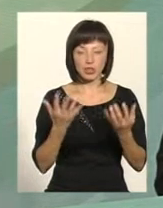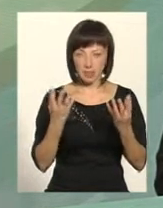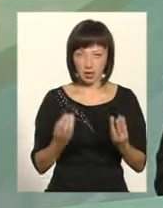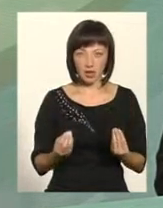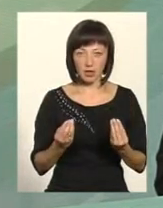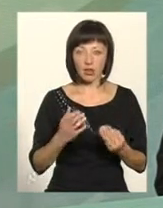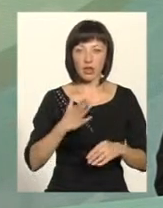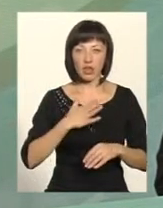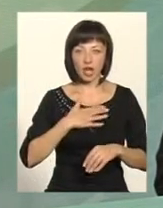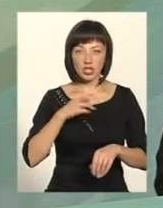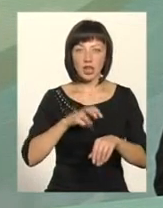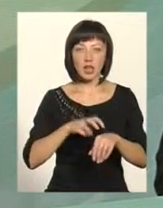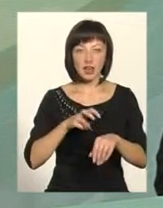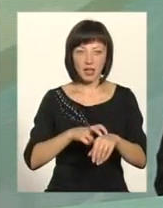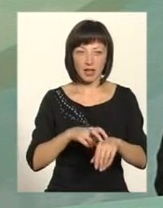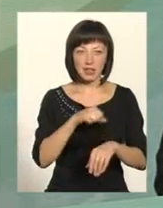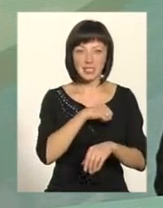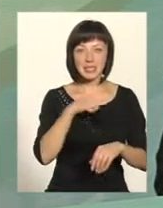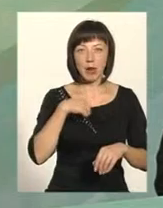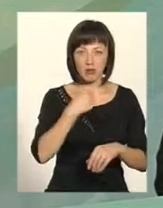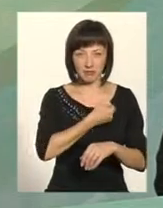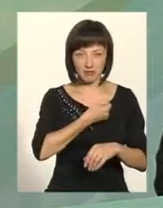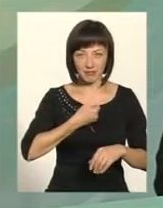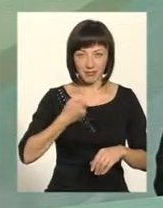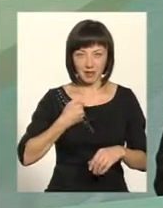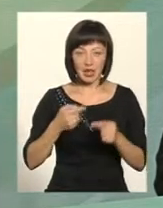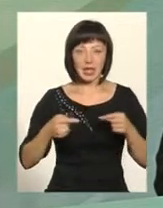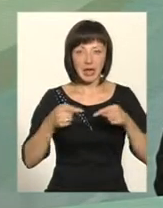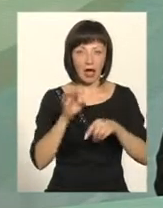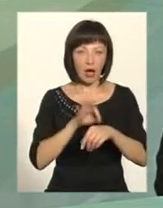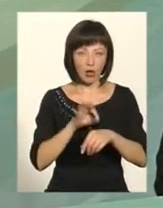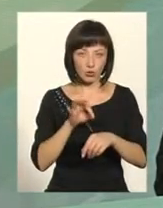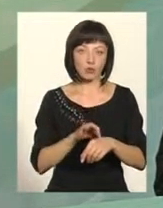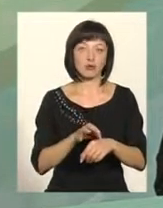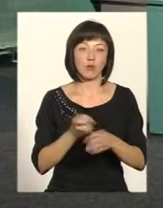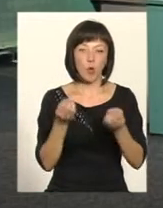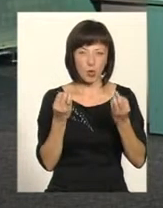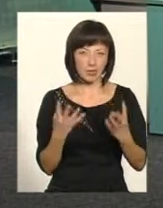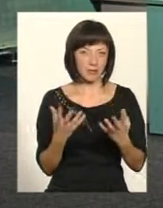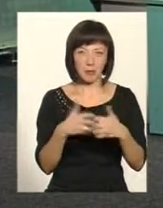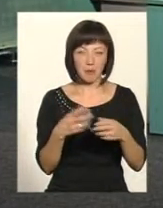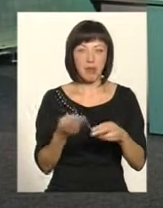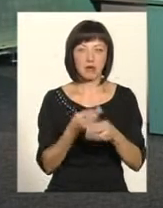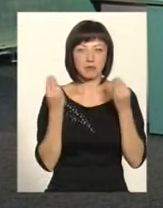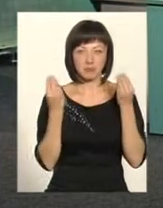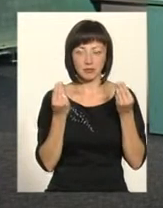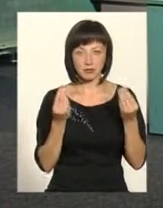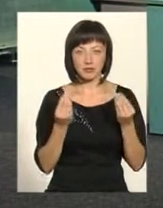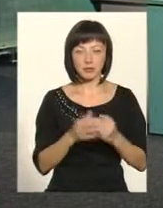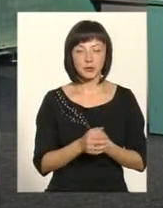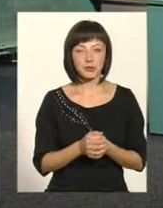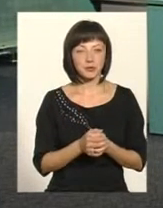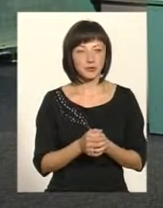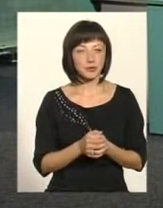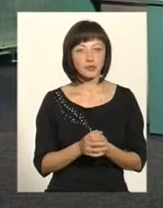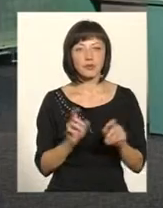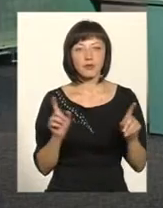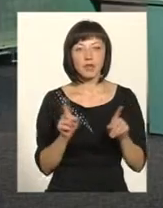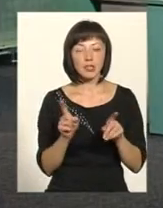ставить діагноз фонендоскопом і стонометром, то я думаю, що це великий плюс. Олеже Михайловичу, на вашу думку, все-таки, що